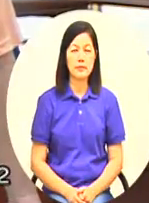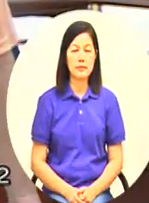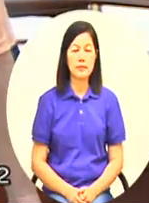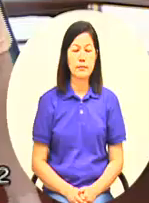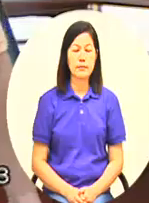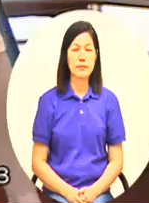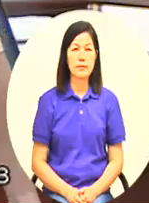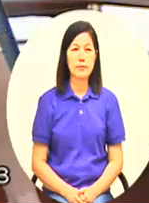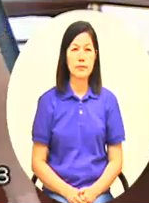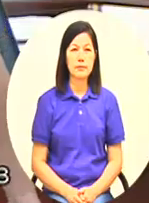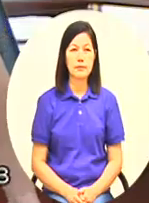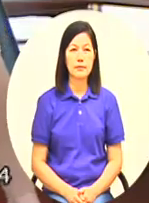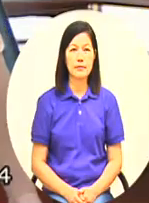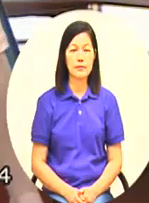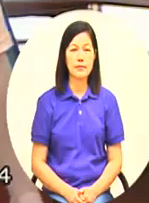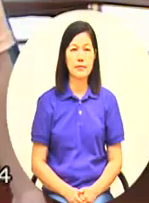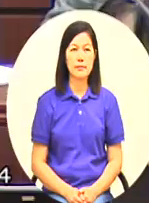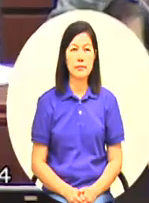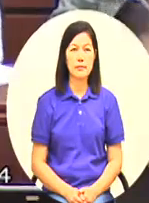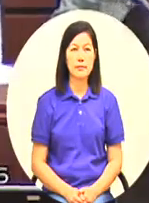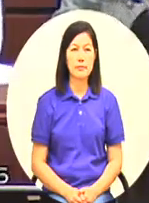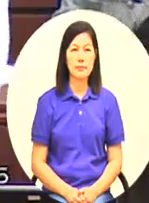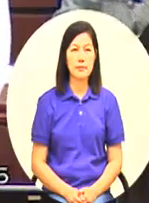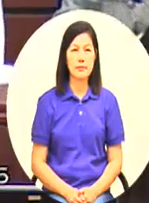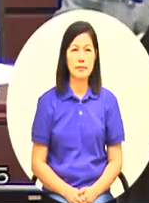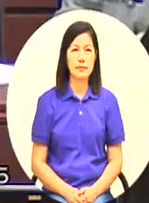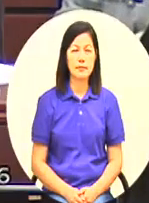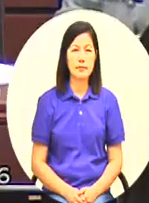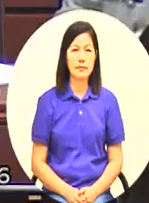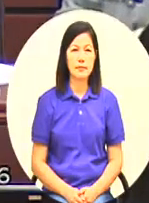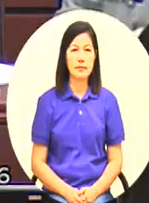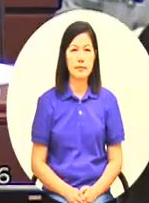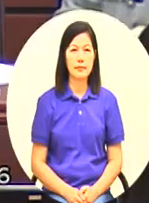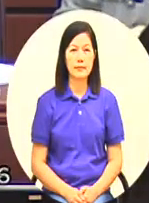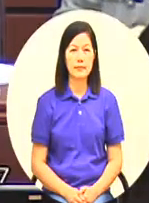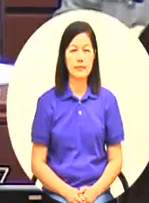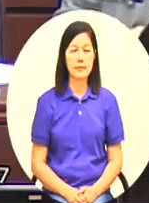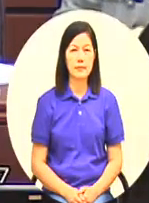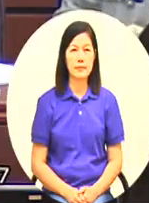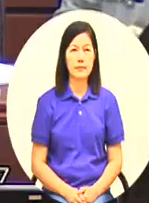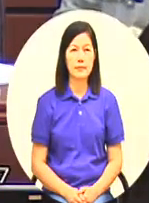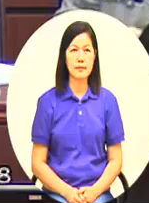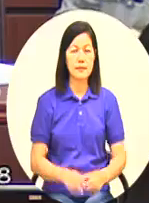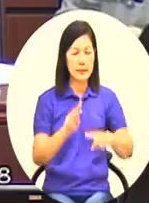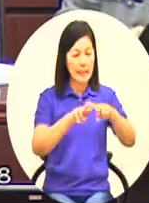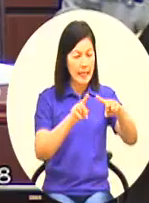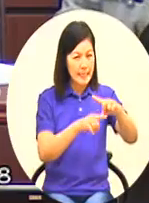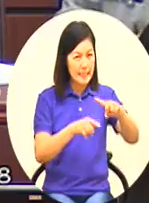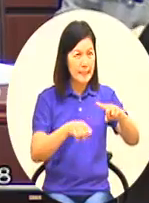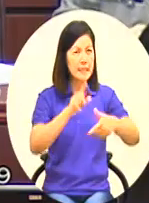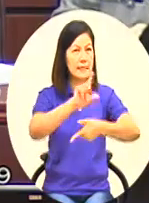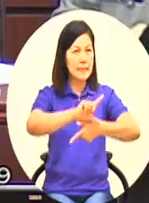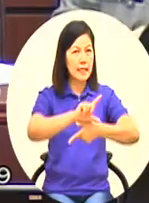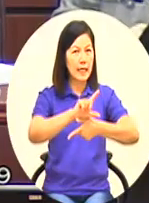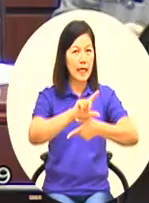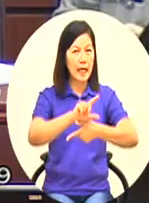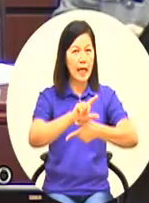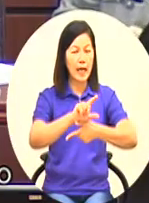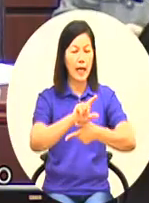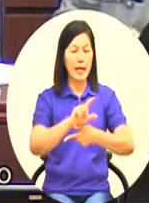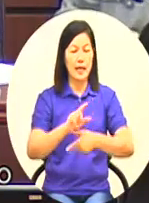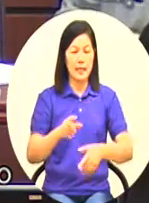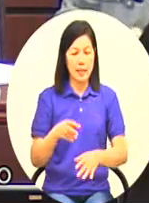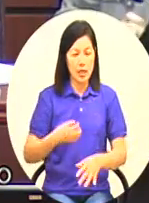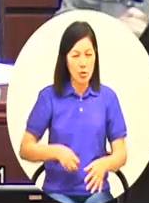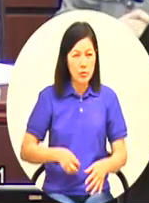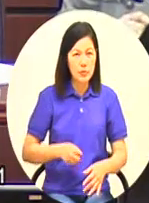局长回答。 谢谢主席，那谢谢苏议员，关于资卡造成的一个孕妇产下小头症的